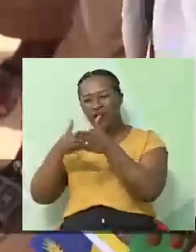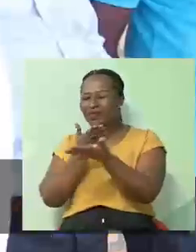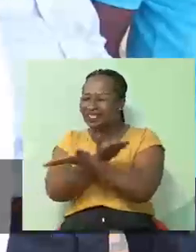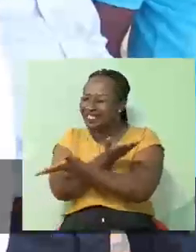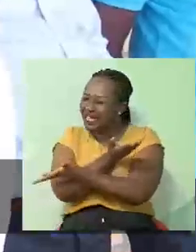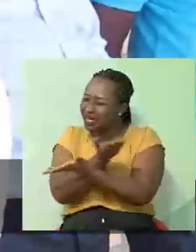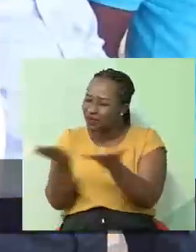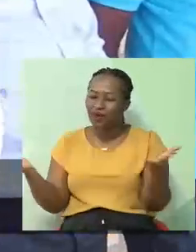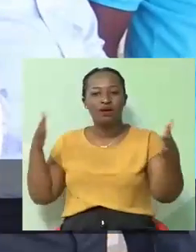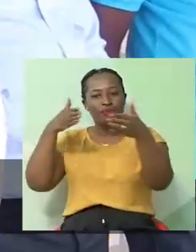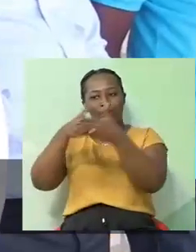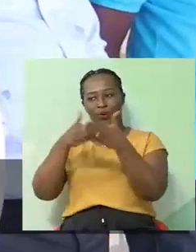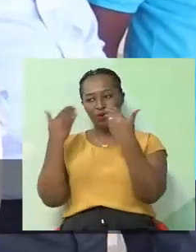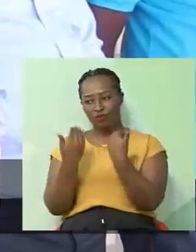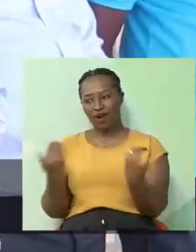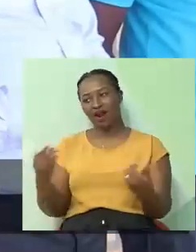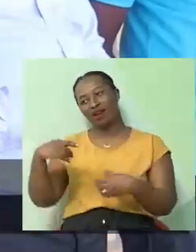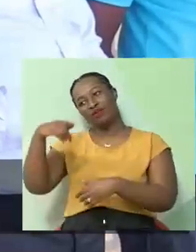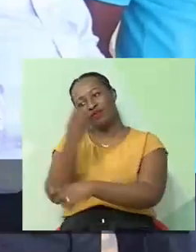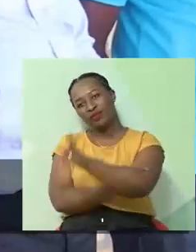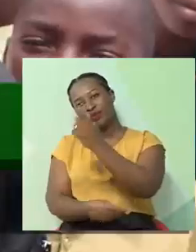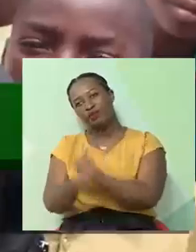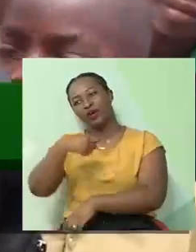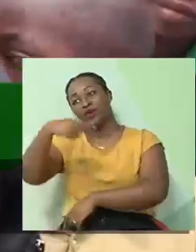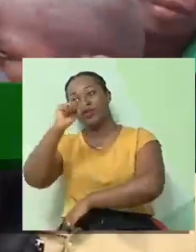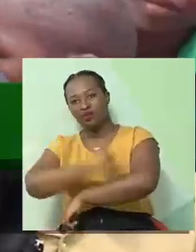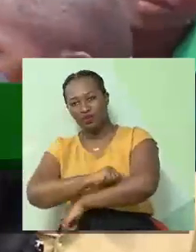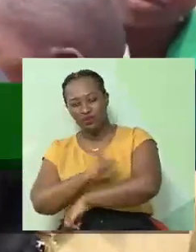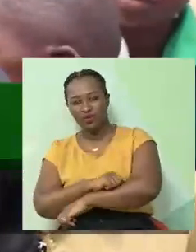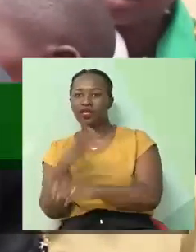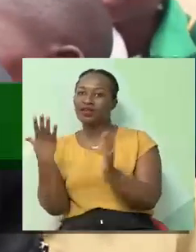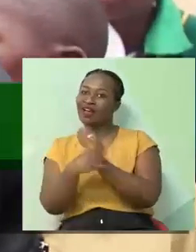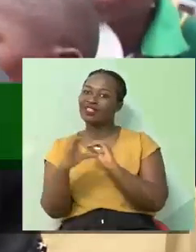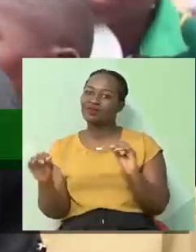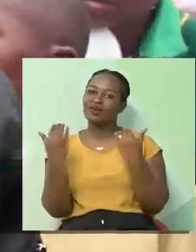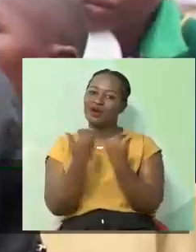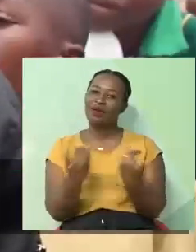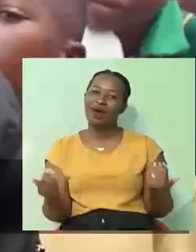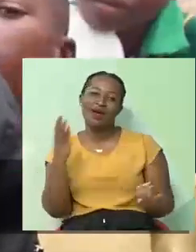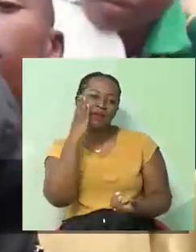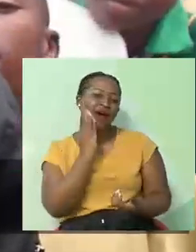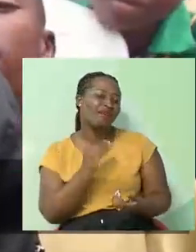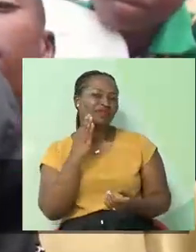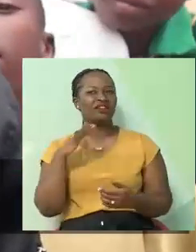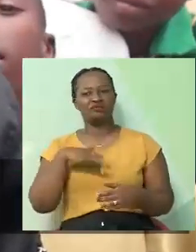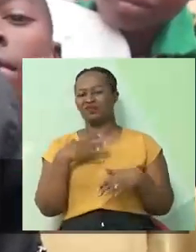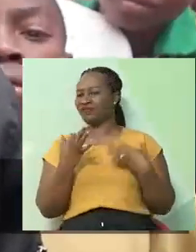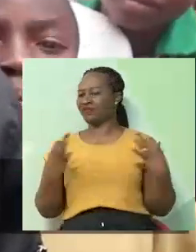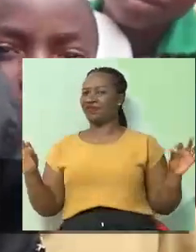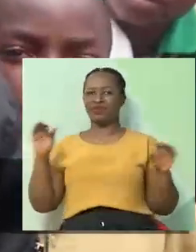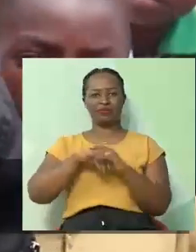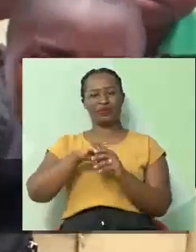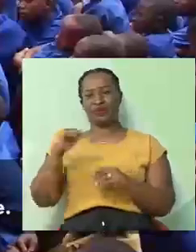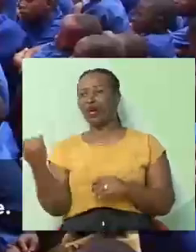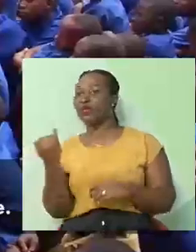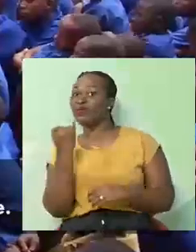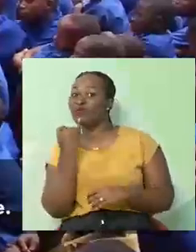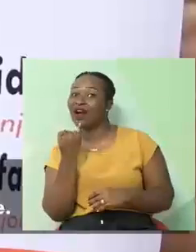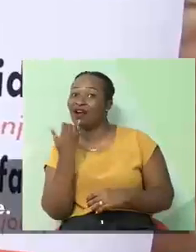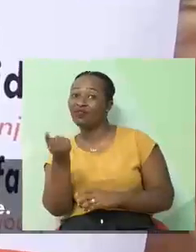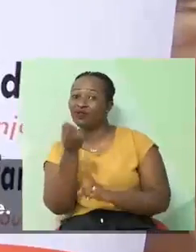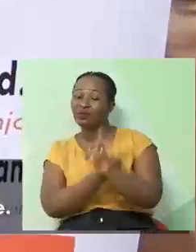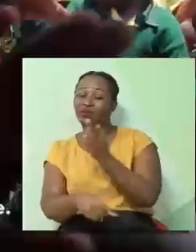w'imbogamizi izo arizo zose zizitira umwana ufite ubumuga kugana ishuri nta kibazo dufite abana baramenyereye barisanzuye mu bandi